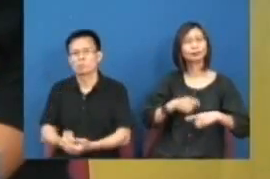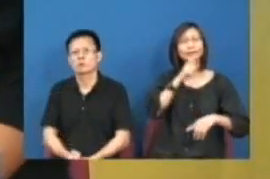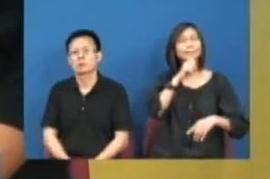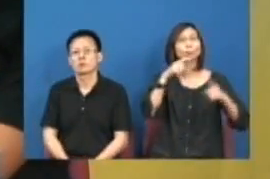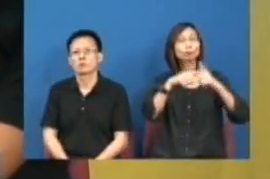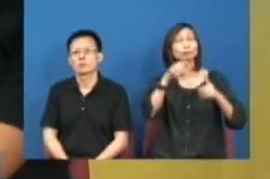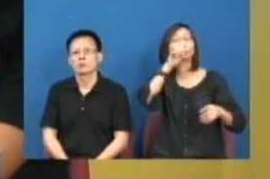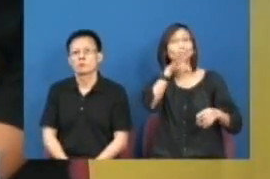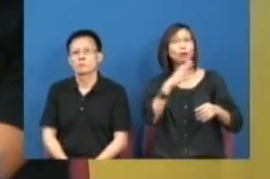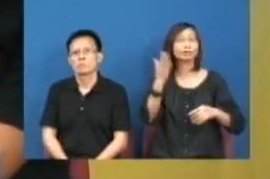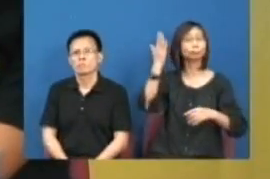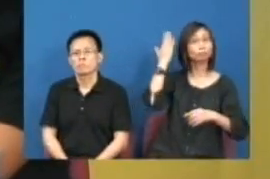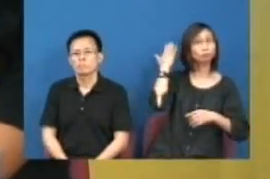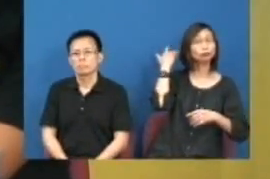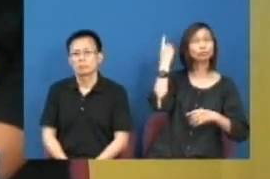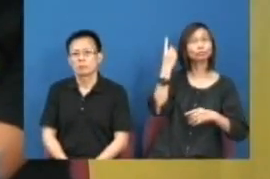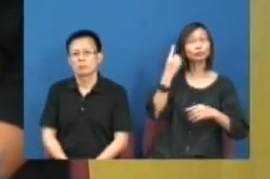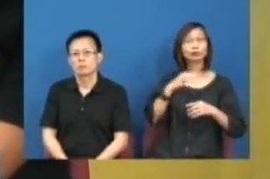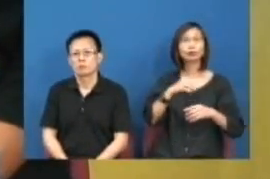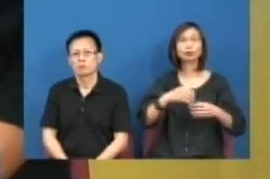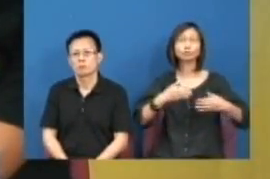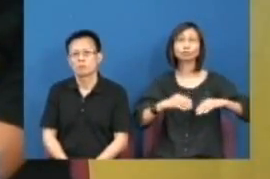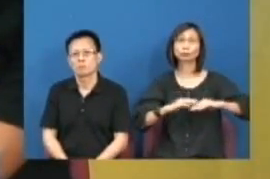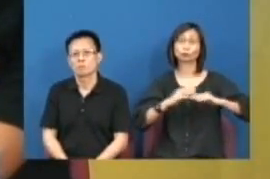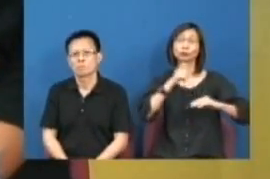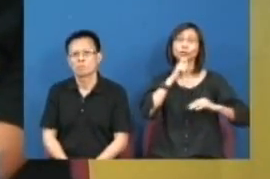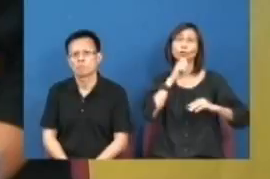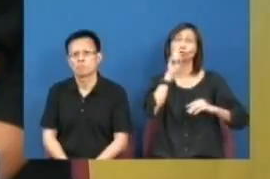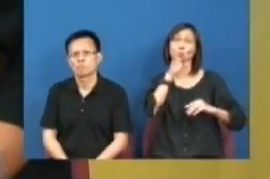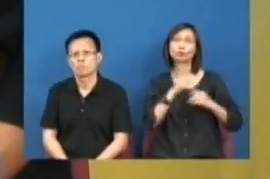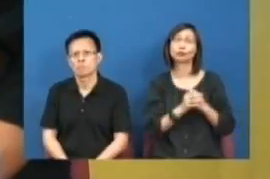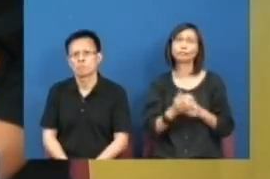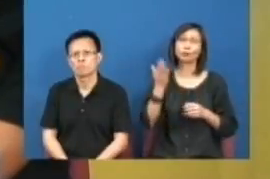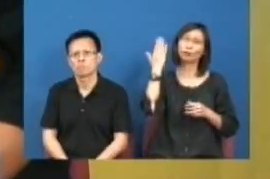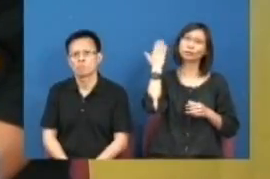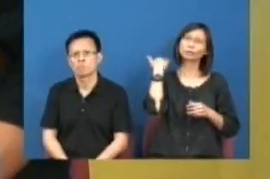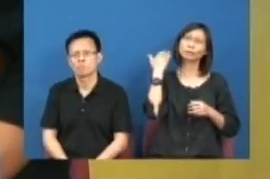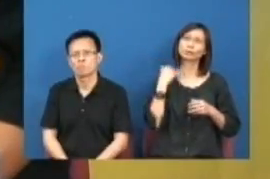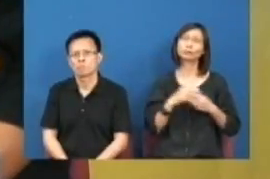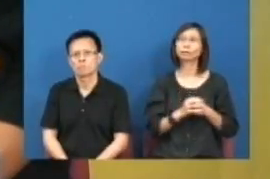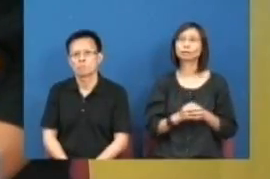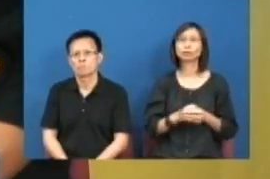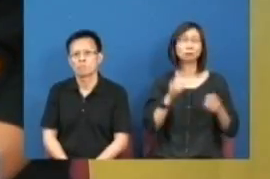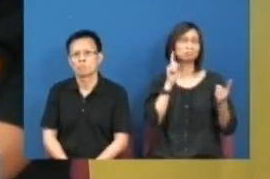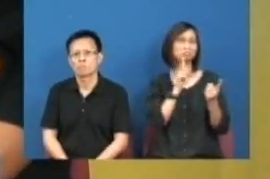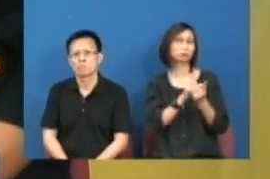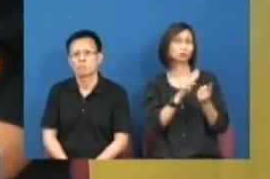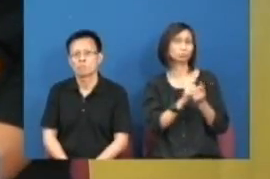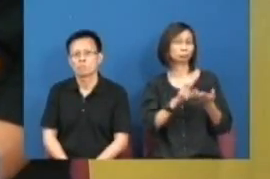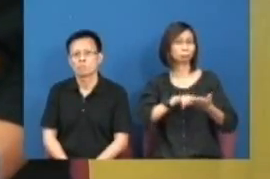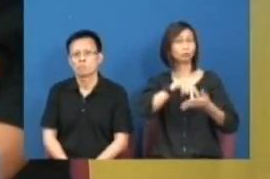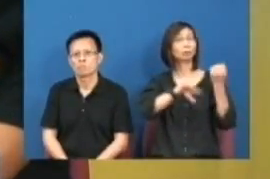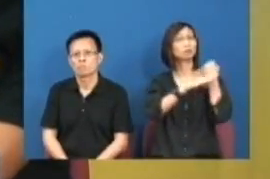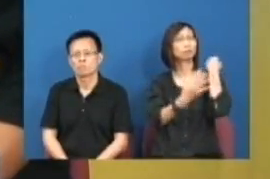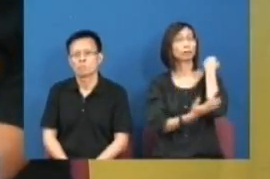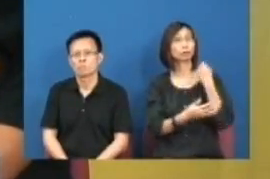講嘅，琴日即係節目裏邊都有講到就係話啊，其實比起以前阿廖輝直頭嚟到當立法會好似生嘢咁樣，完全唔見啦，完全唔